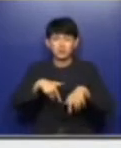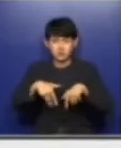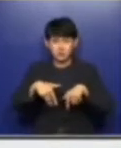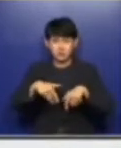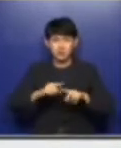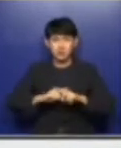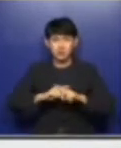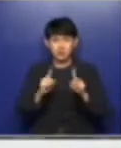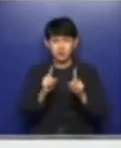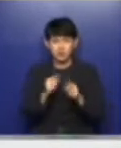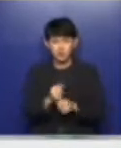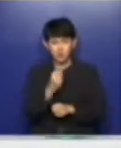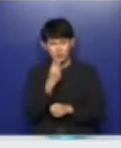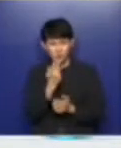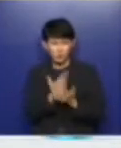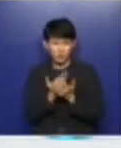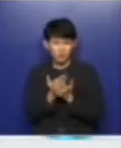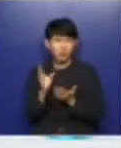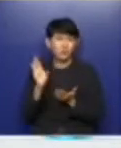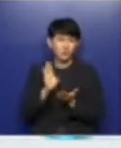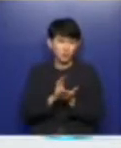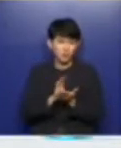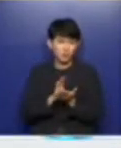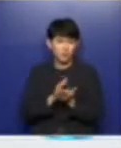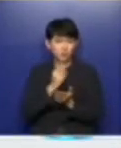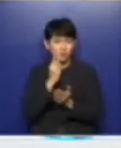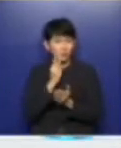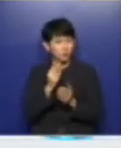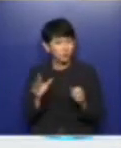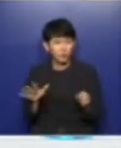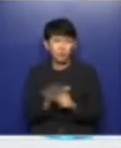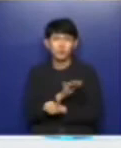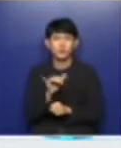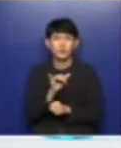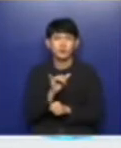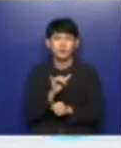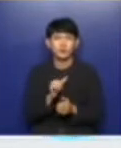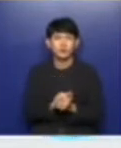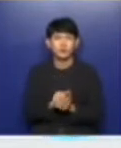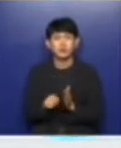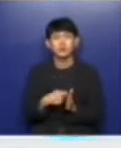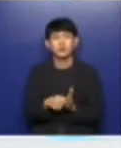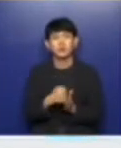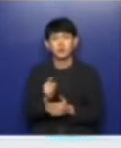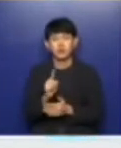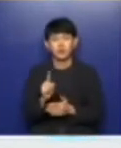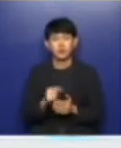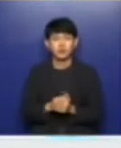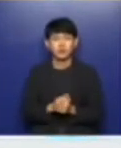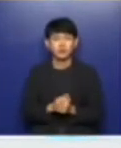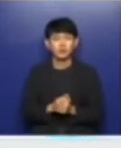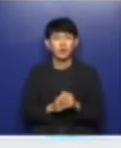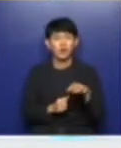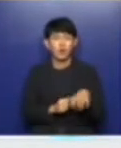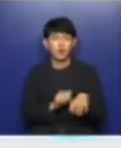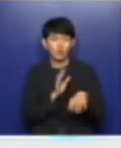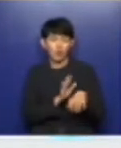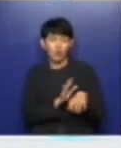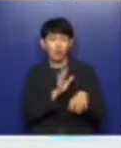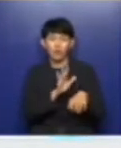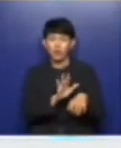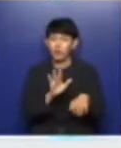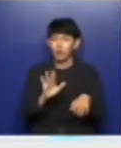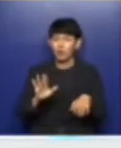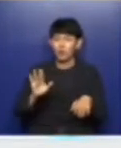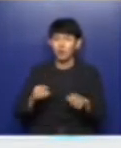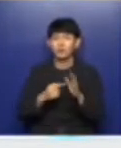หล่อลื่นนี้ผมดูแล้วเนี่ยมันไม่ครอบคลุมนะครับท่านก็คือว่าองค์กรบางองค์กรเช่นเ